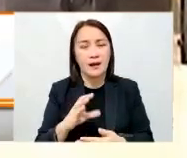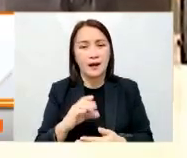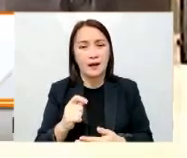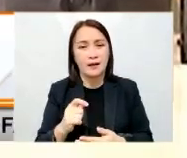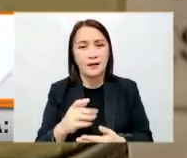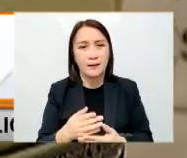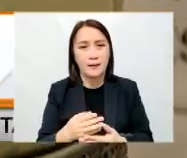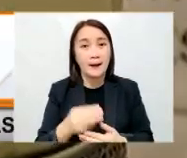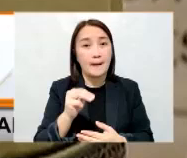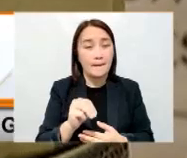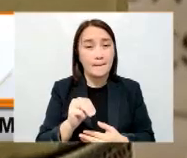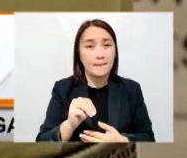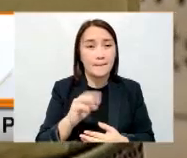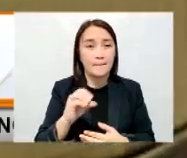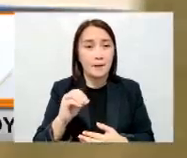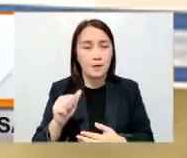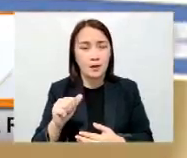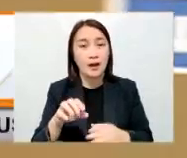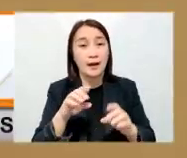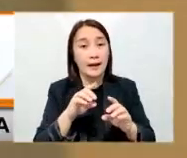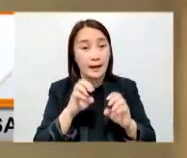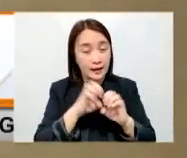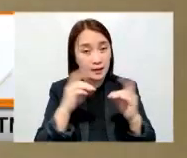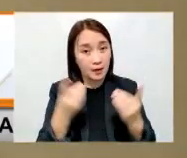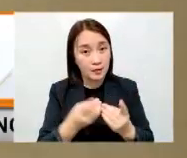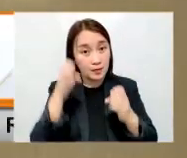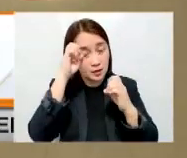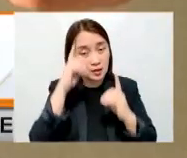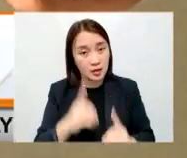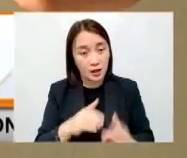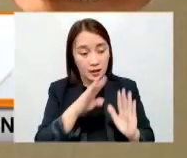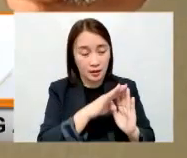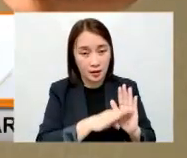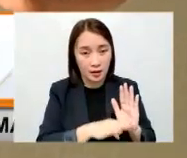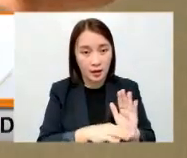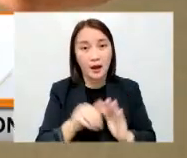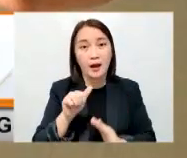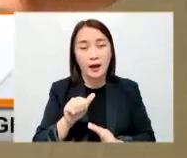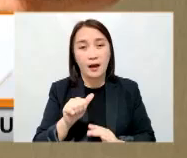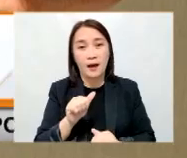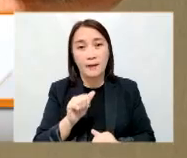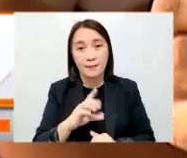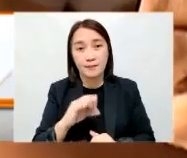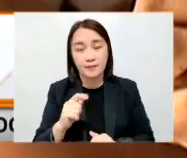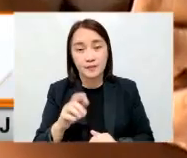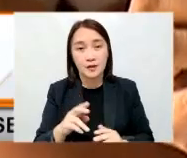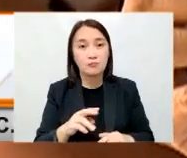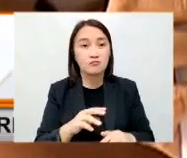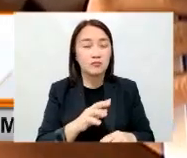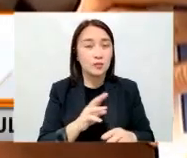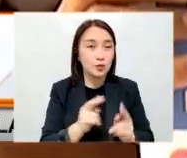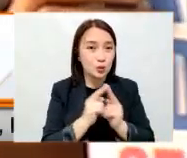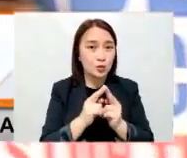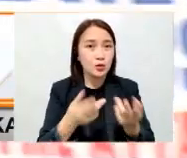Department of Education na humihingi ng listahan ng mga gurong miyembro ng Act Union na nag-avail ng automatic payroll deduction para sa kanilang